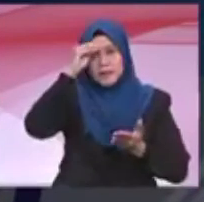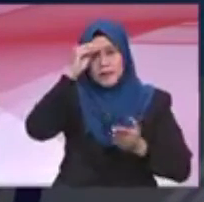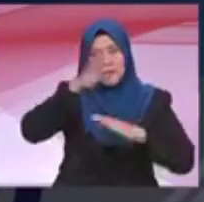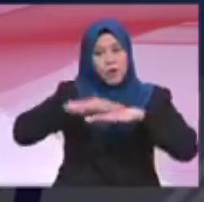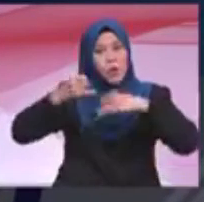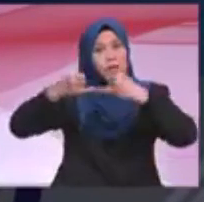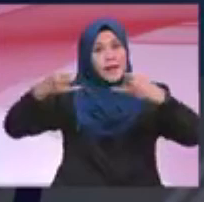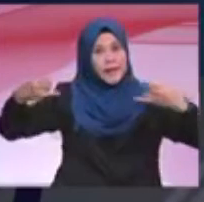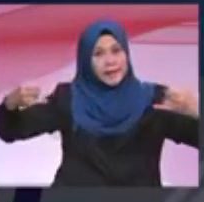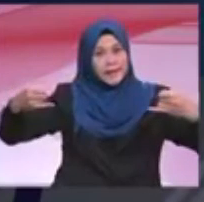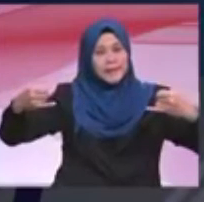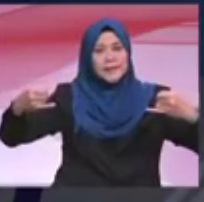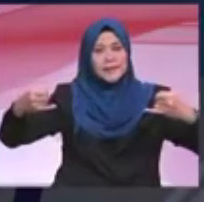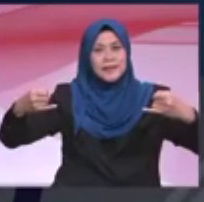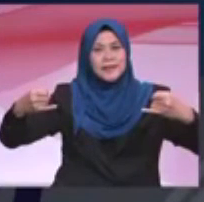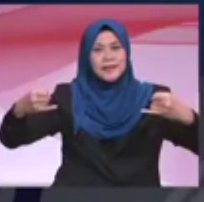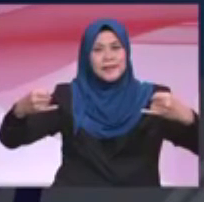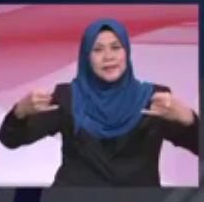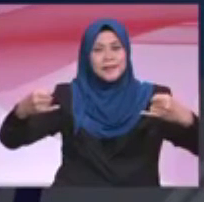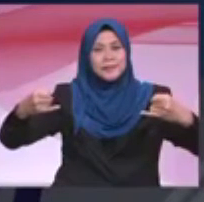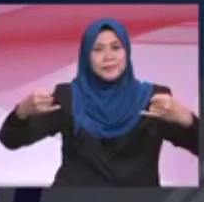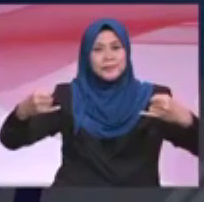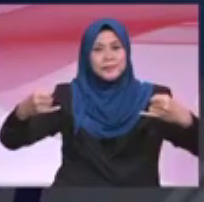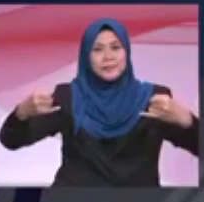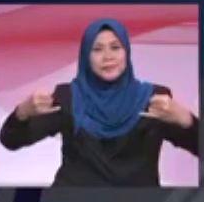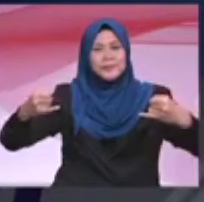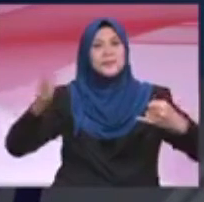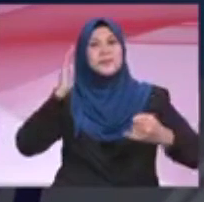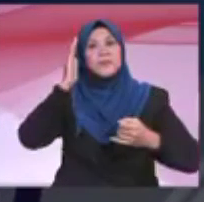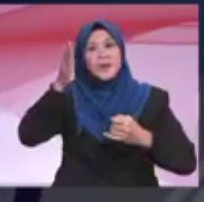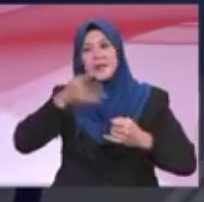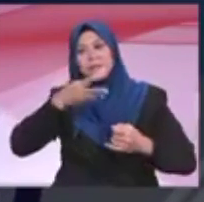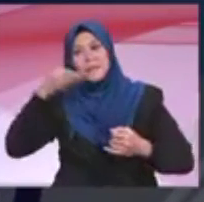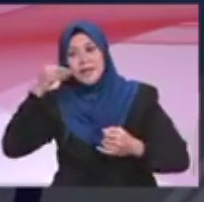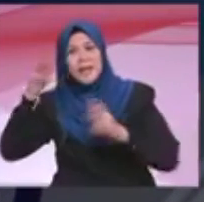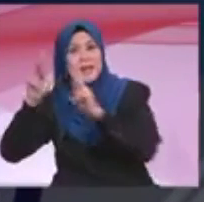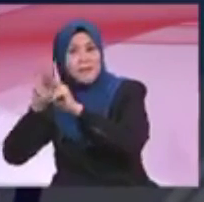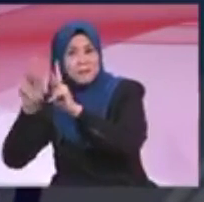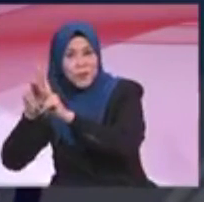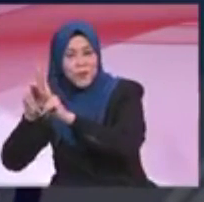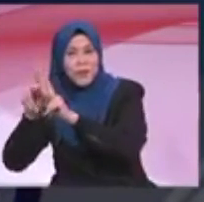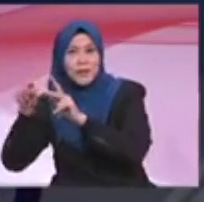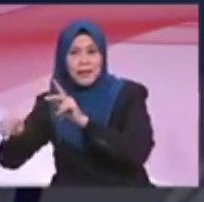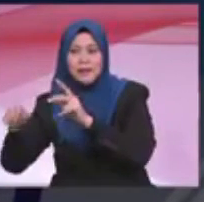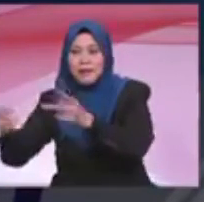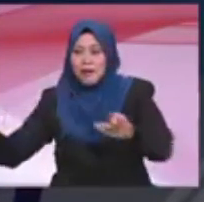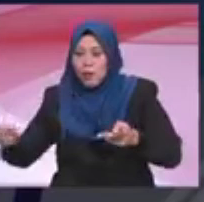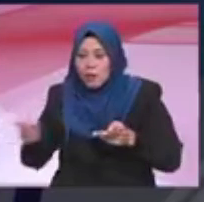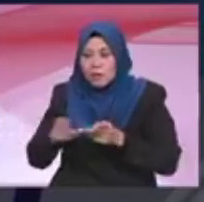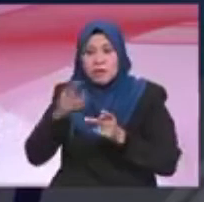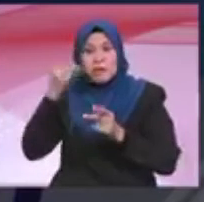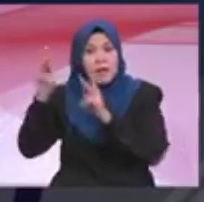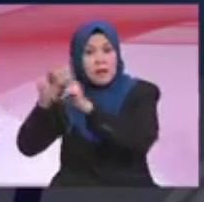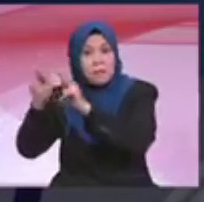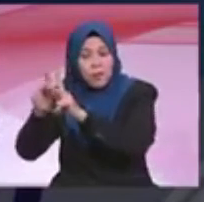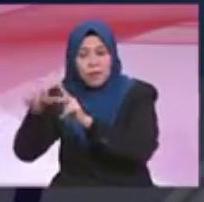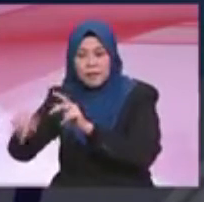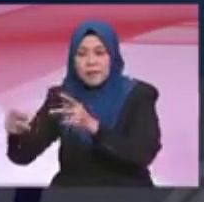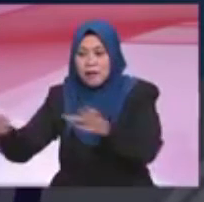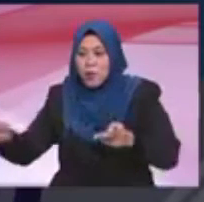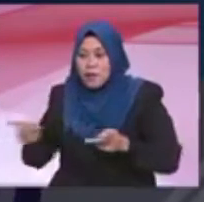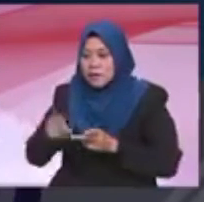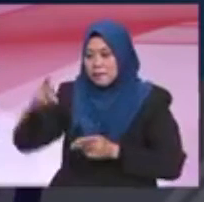memang dia akan balik ke tempat kampung atau mana-mana. Tapi itu kampung ialah kawasan ialah di kawasan